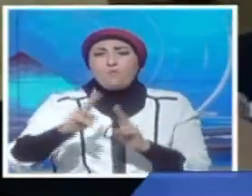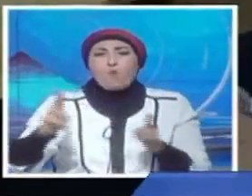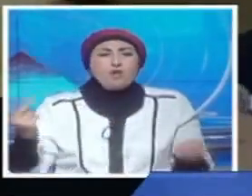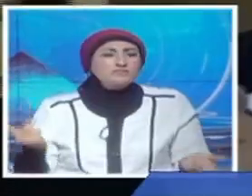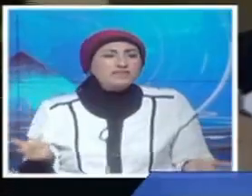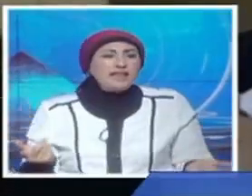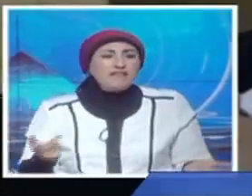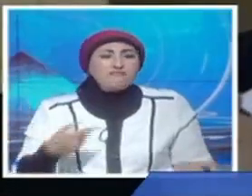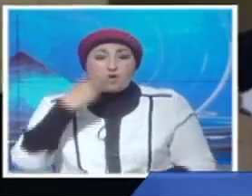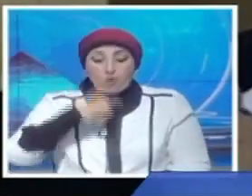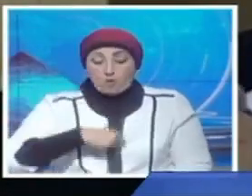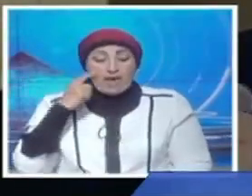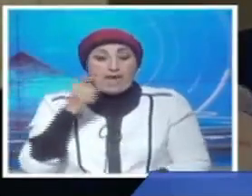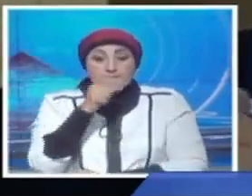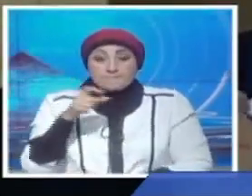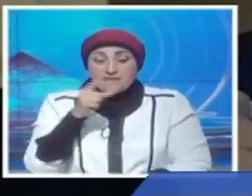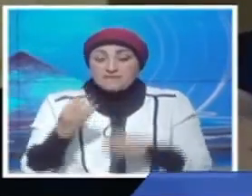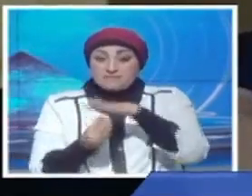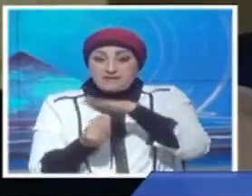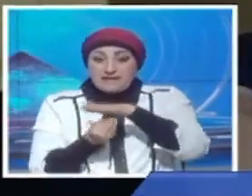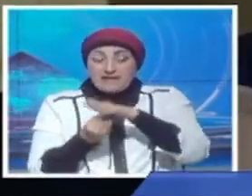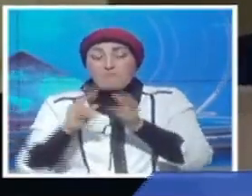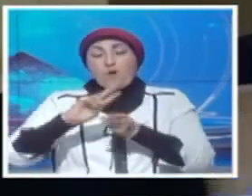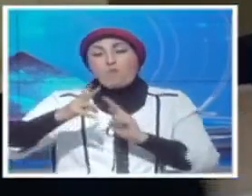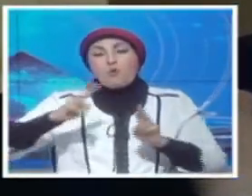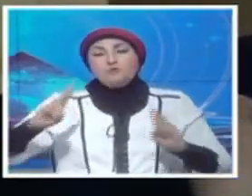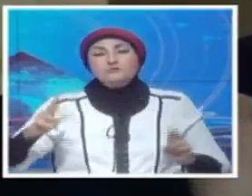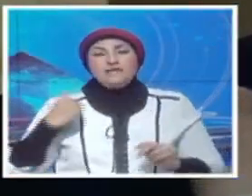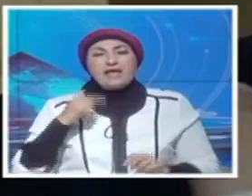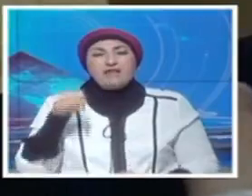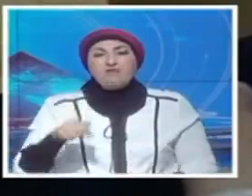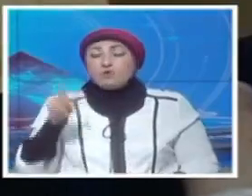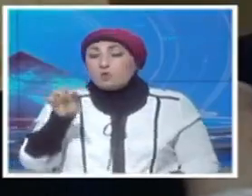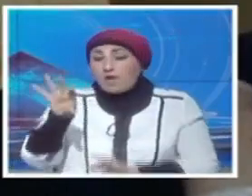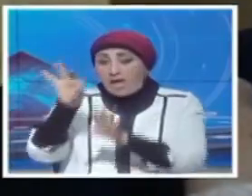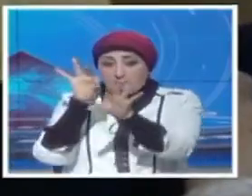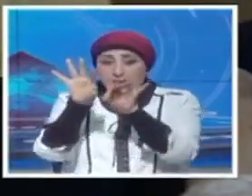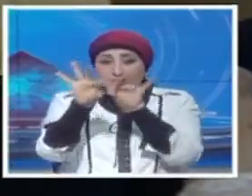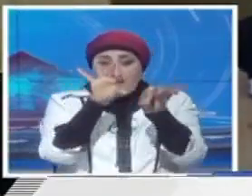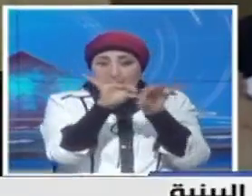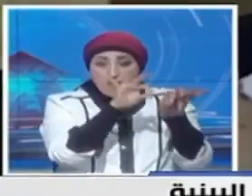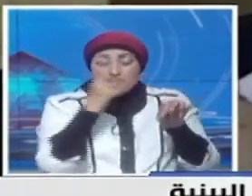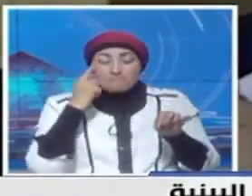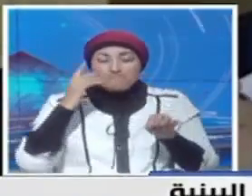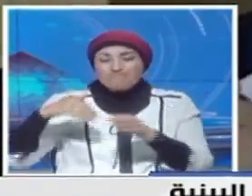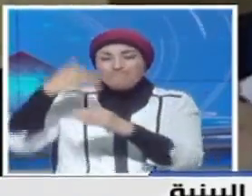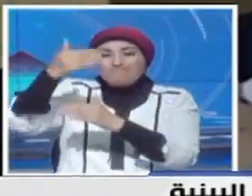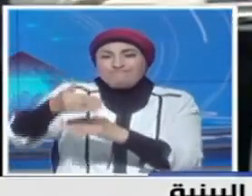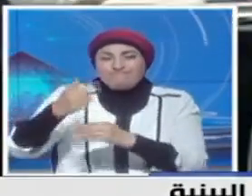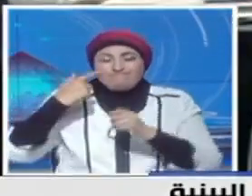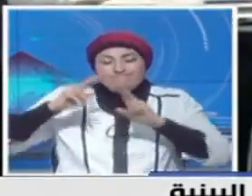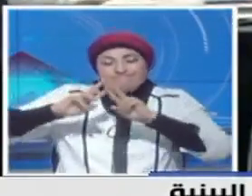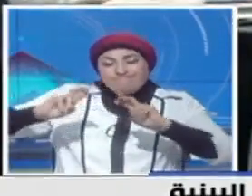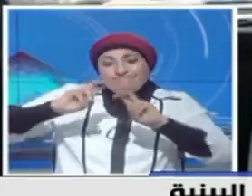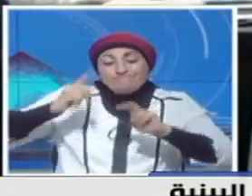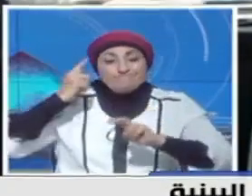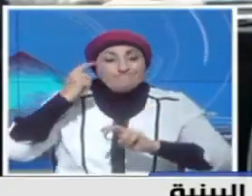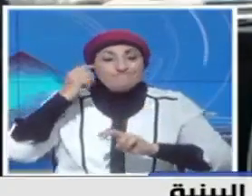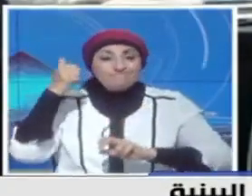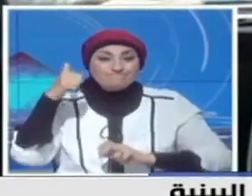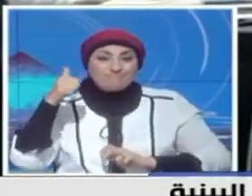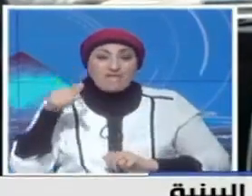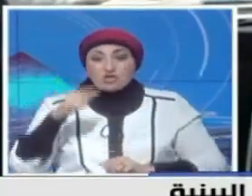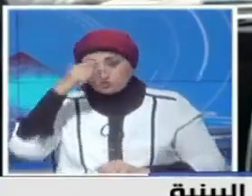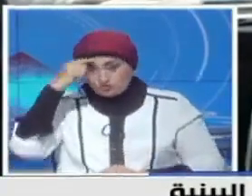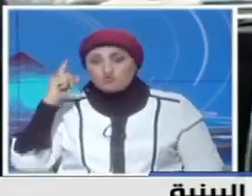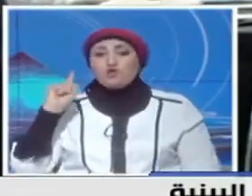58 باحث من كل الجامعات المصرية في كل التخصصات، ودول هم اللي هيمثلوا الكتلة الحرجة أو الكريتيكال ماس للموضوع ده. فإن